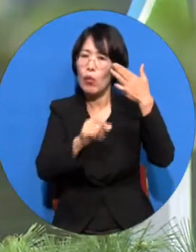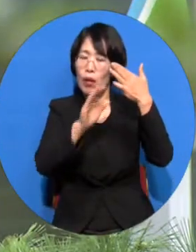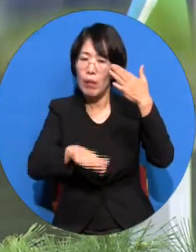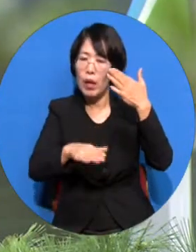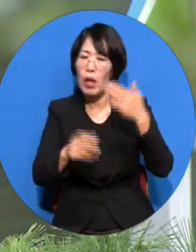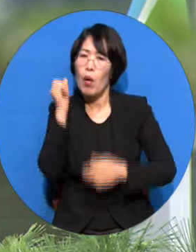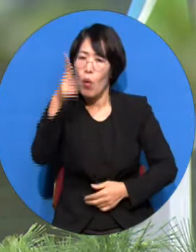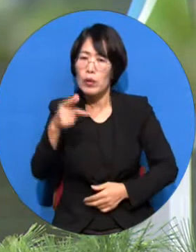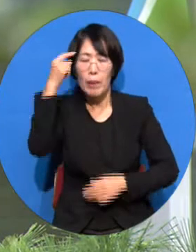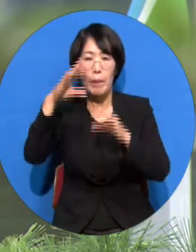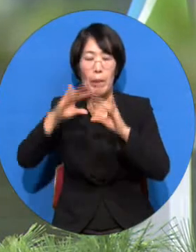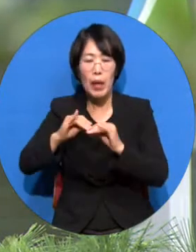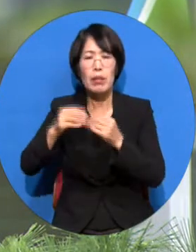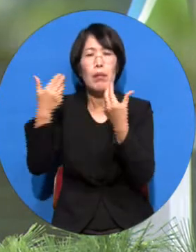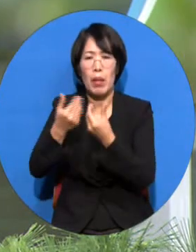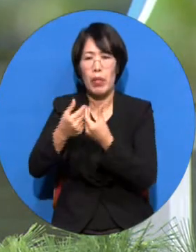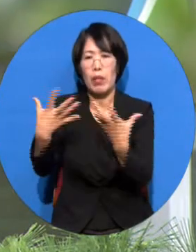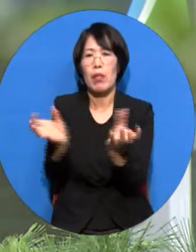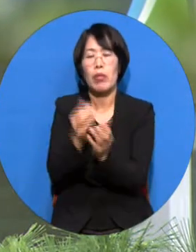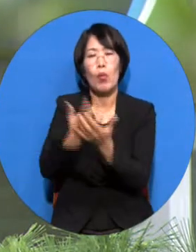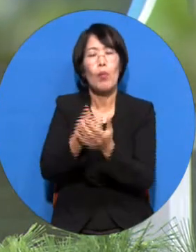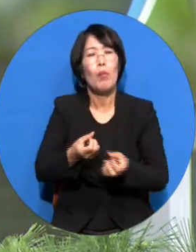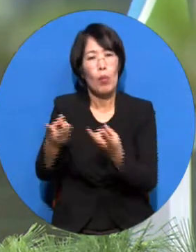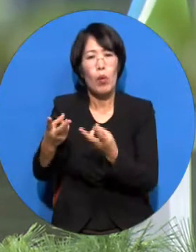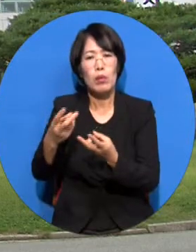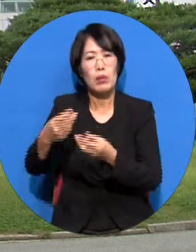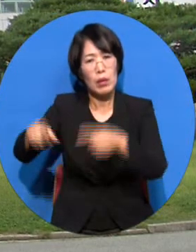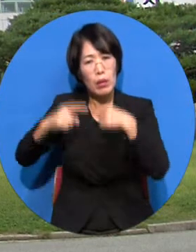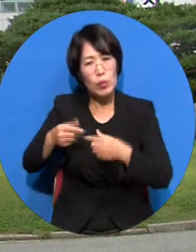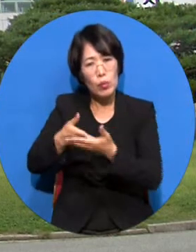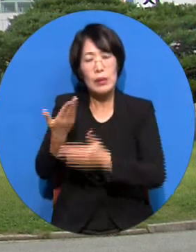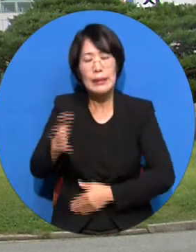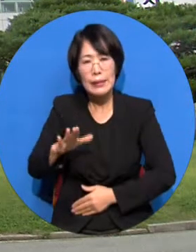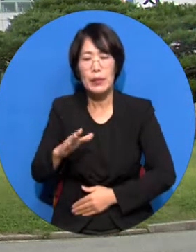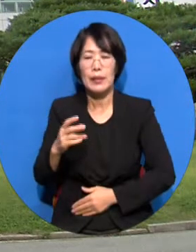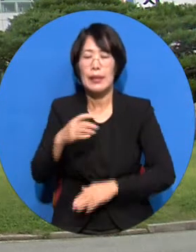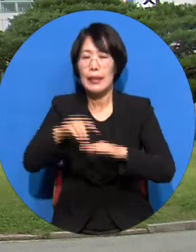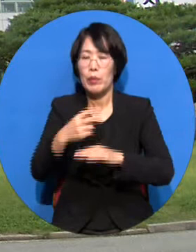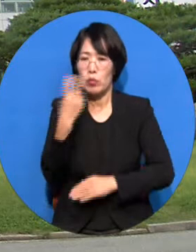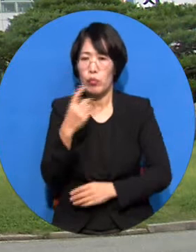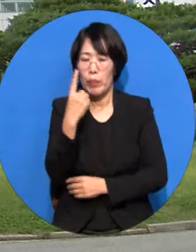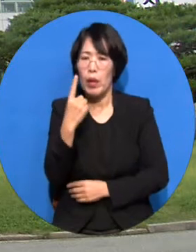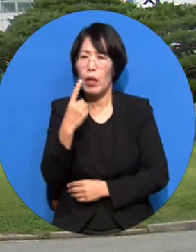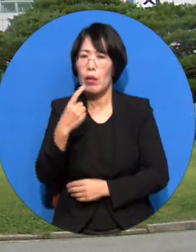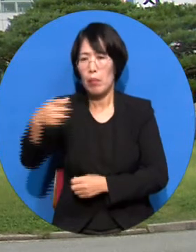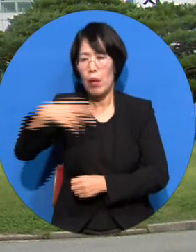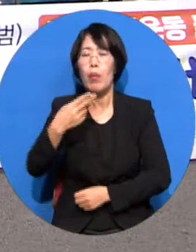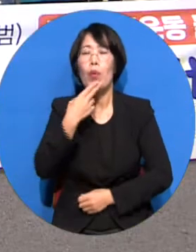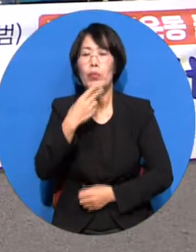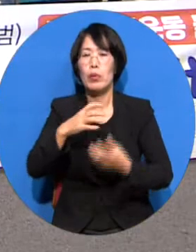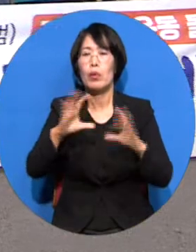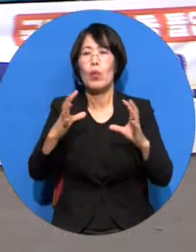호텔 사업 찬반단체에 공문을 보내 토론회 참석을 요구했지만 사막도 지키기 국민운동본부의 회신이 없어